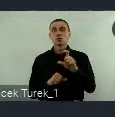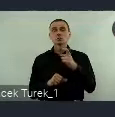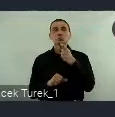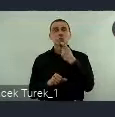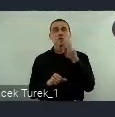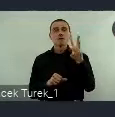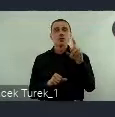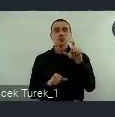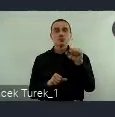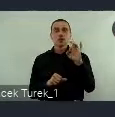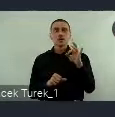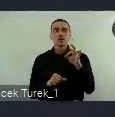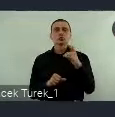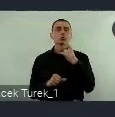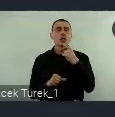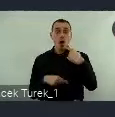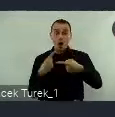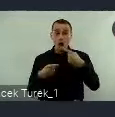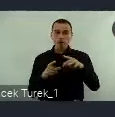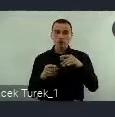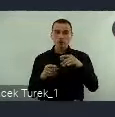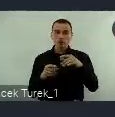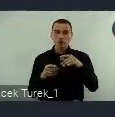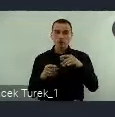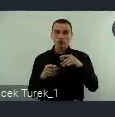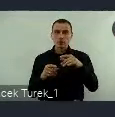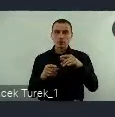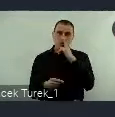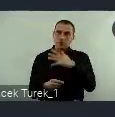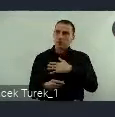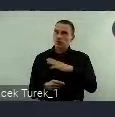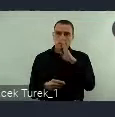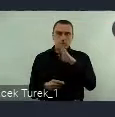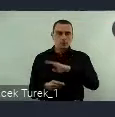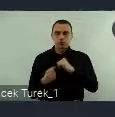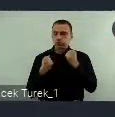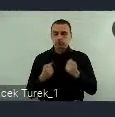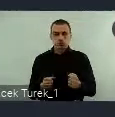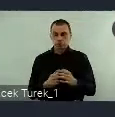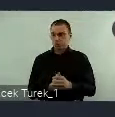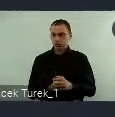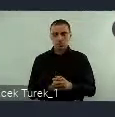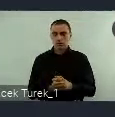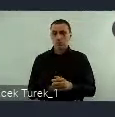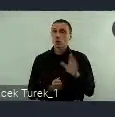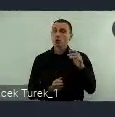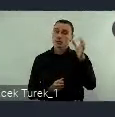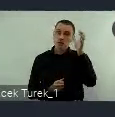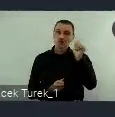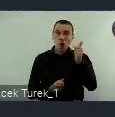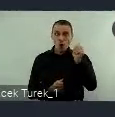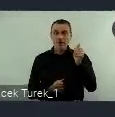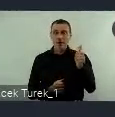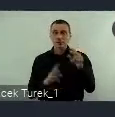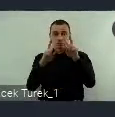bo byś bywam wyparowały mózgi przez co to jest pytanie dla specjalistów To muszą być ludzi którzy